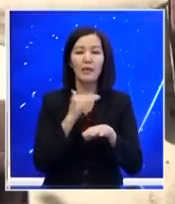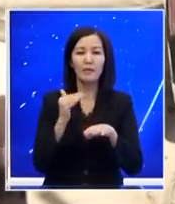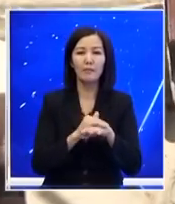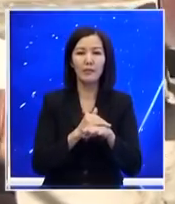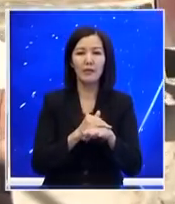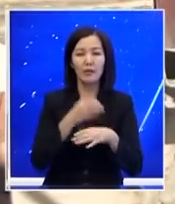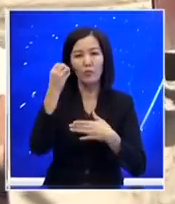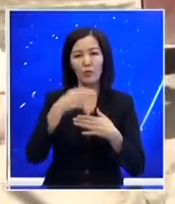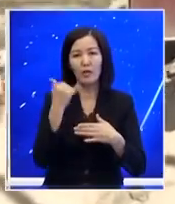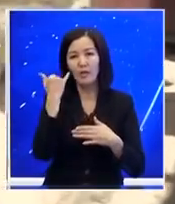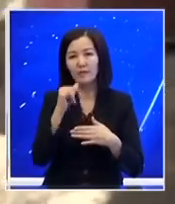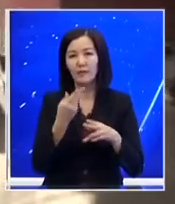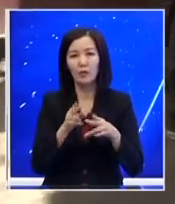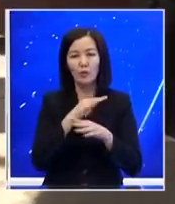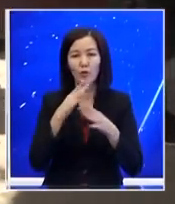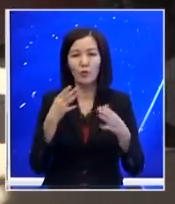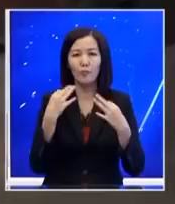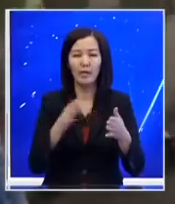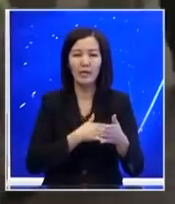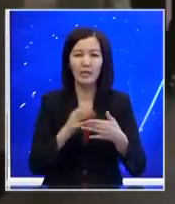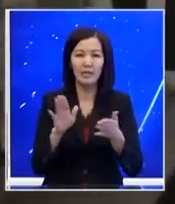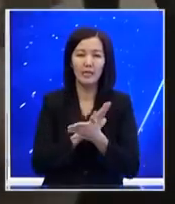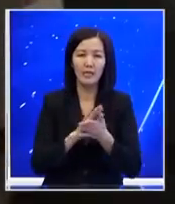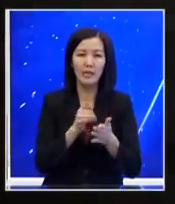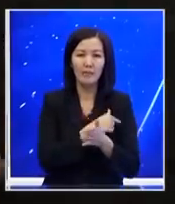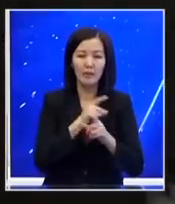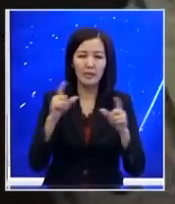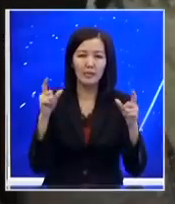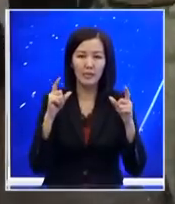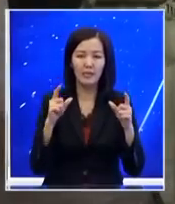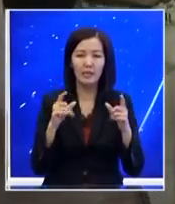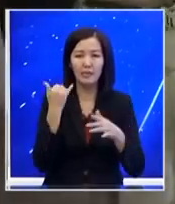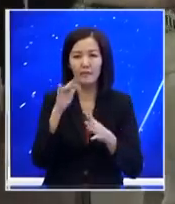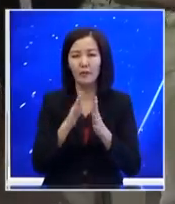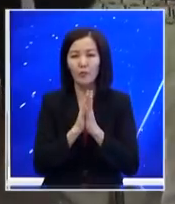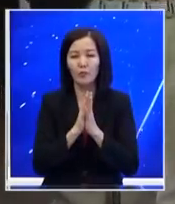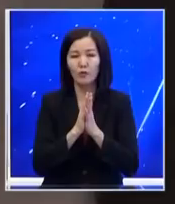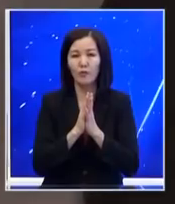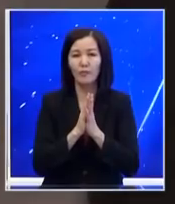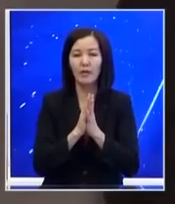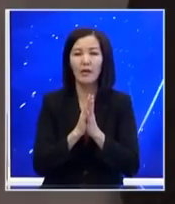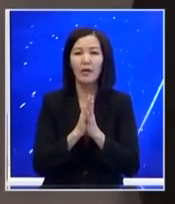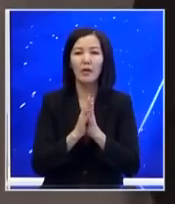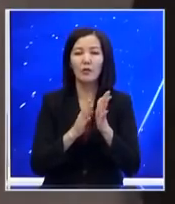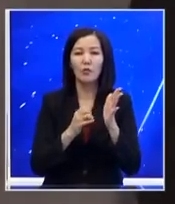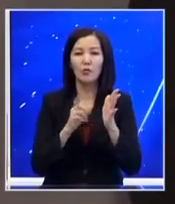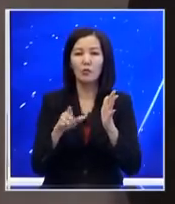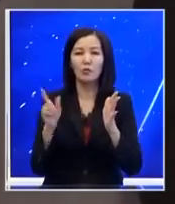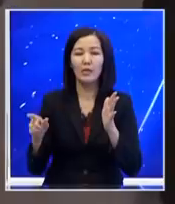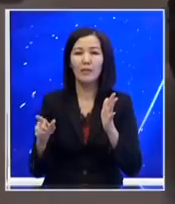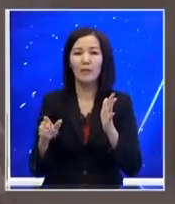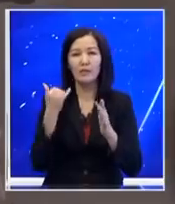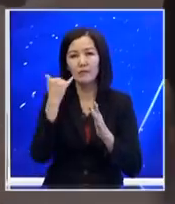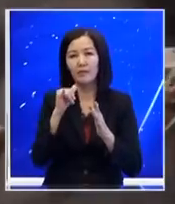шалатындар сан артқан. Олар көбіне еріктілік, медицина, білім салалары бойынша хабарласып көмек сұрапты. Мамандар 900-ден астам адамнан